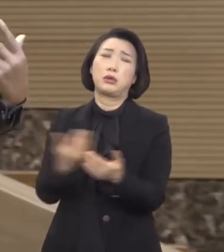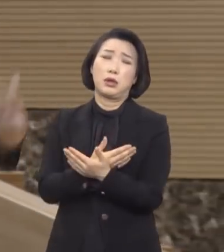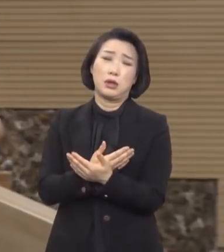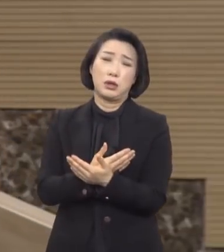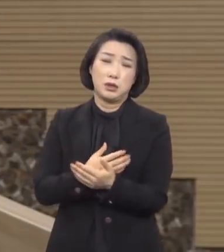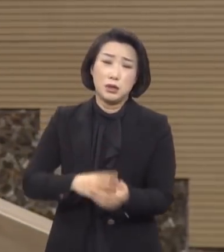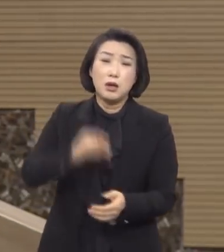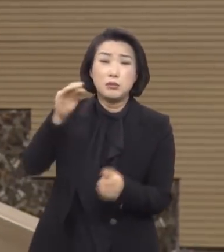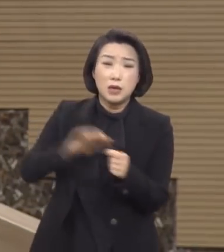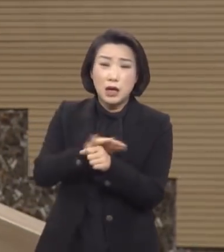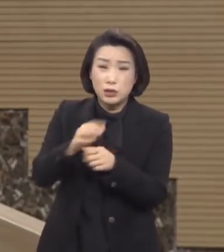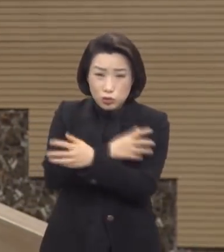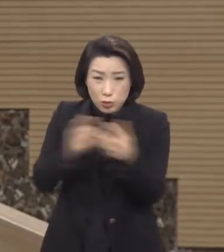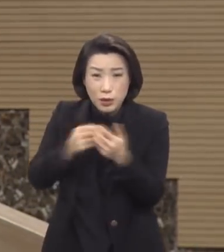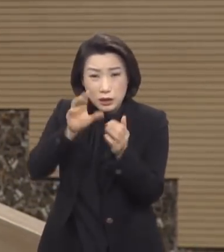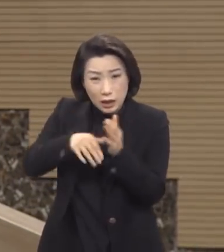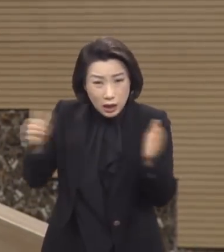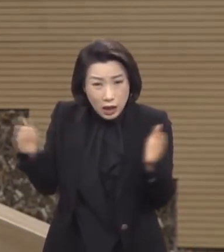첫사랑이 넘쳐날 때까지.